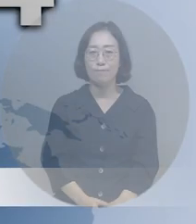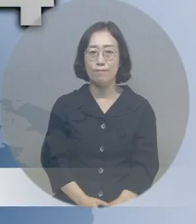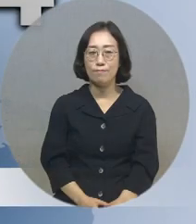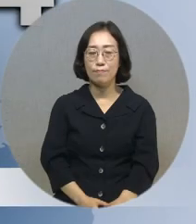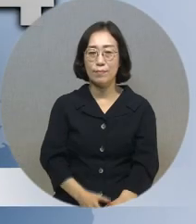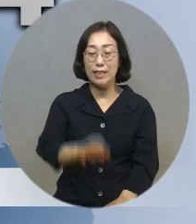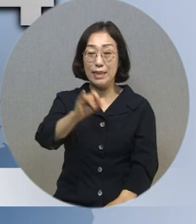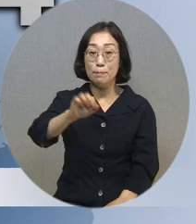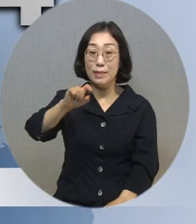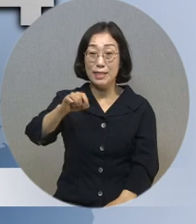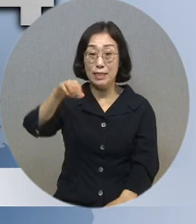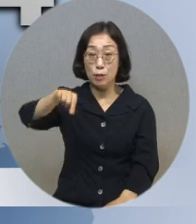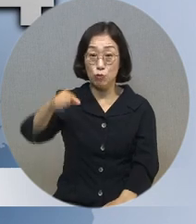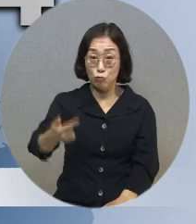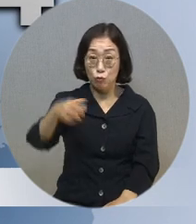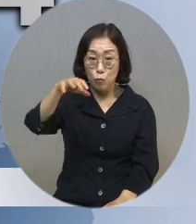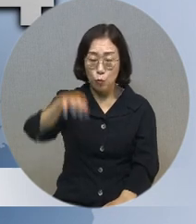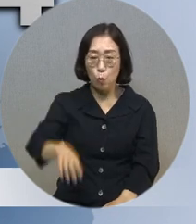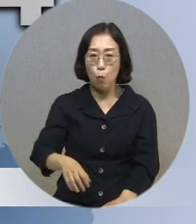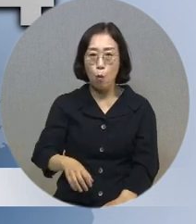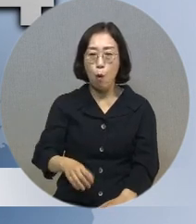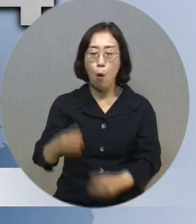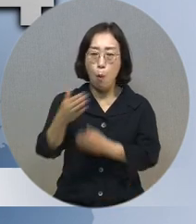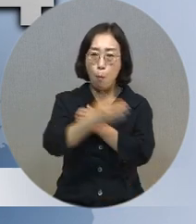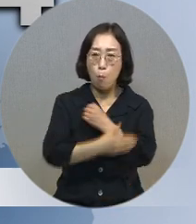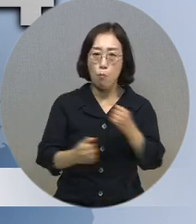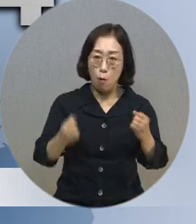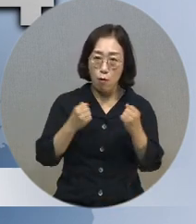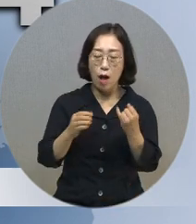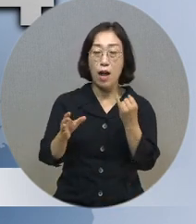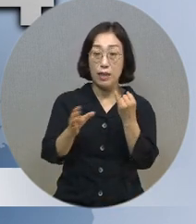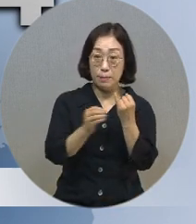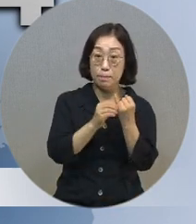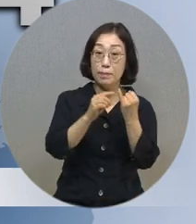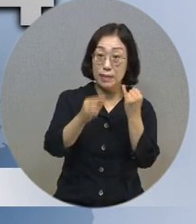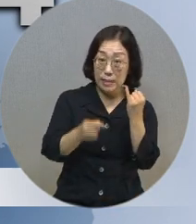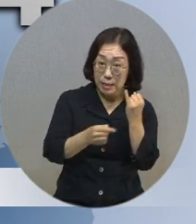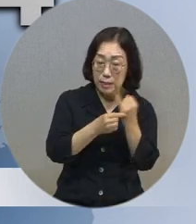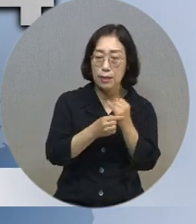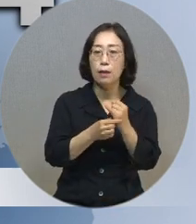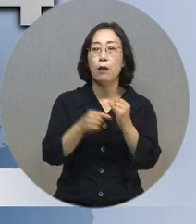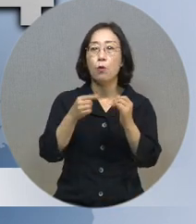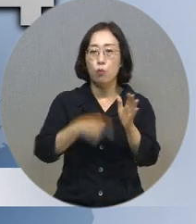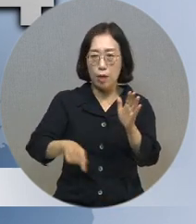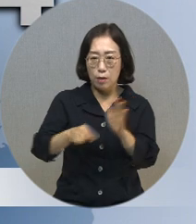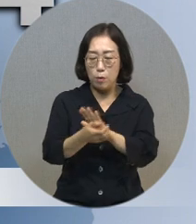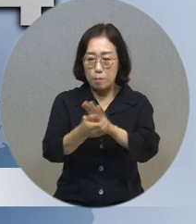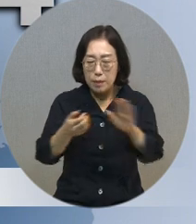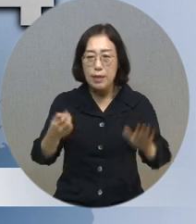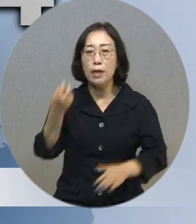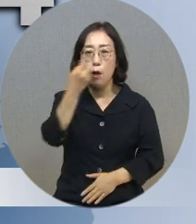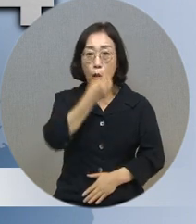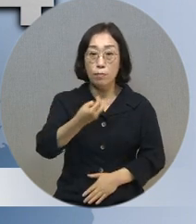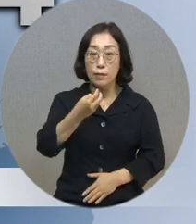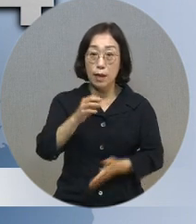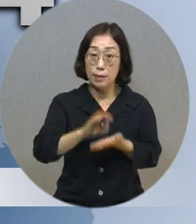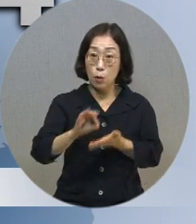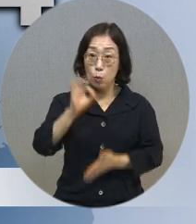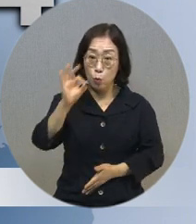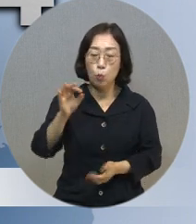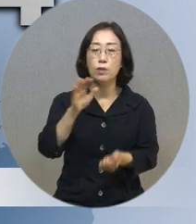임실군이 건강한 임신과 출산을 지원하기 위해 임신 사전 건강관리 가임력 검사비를